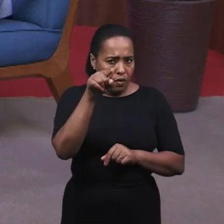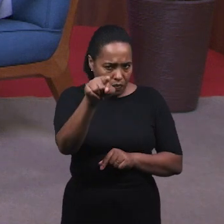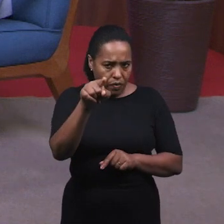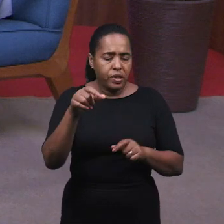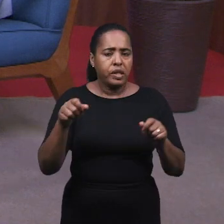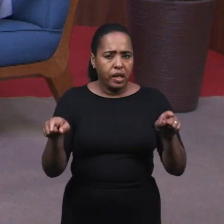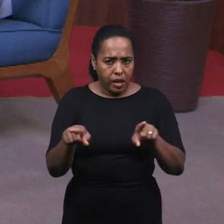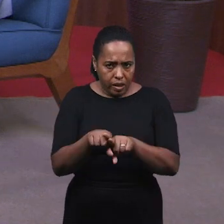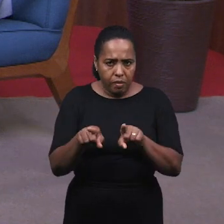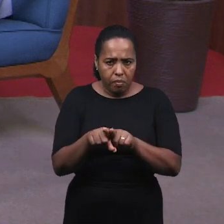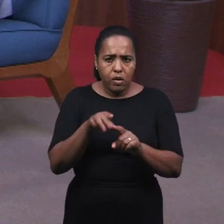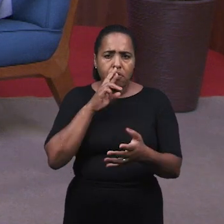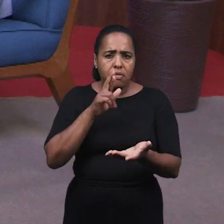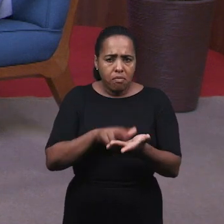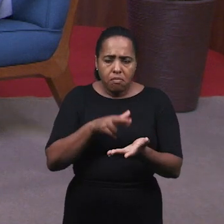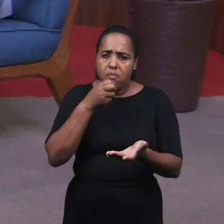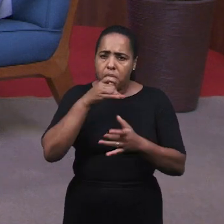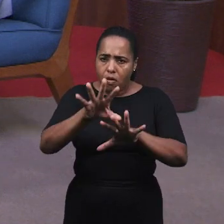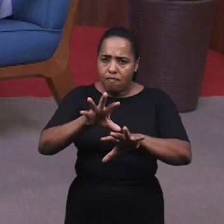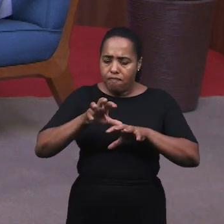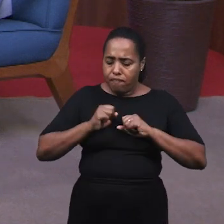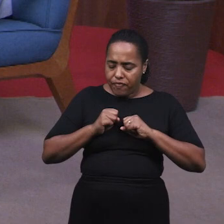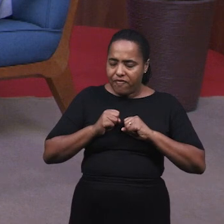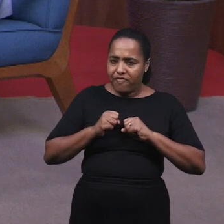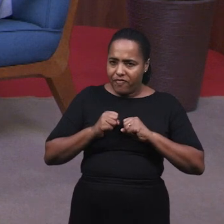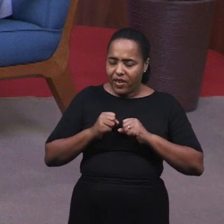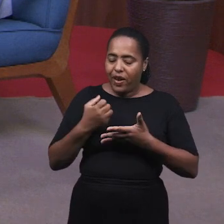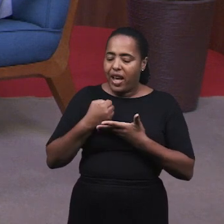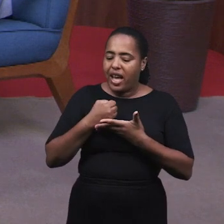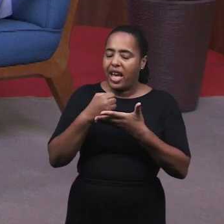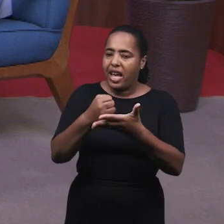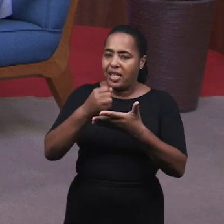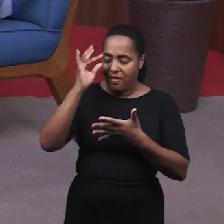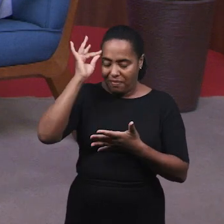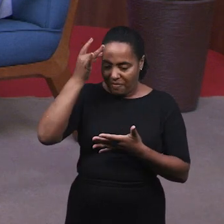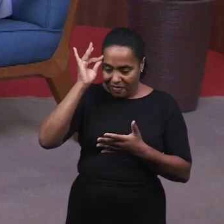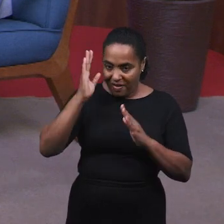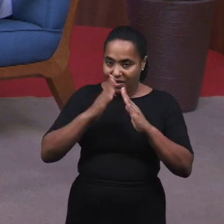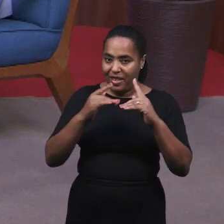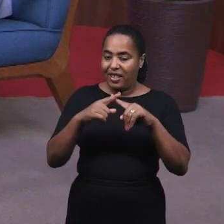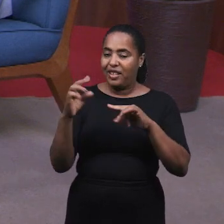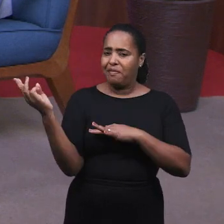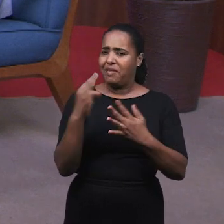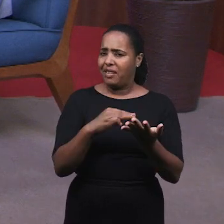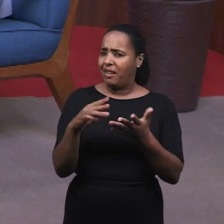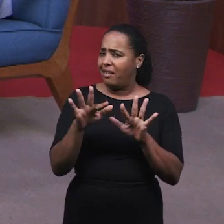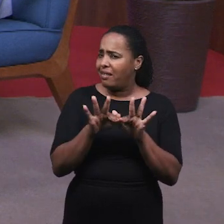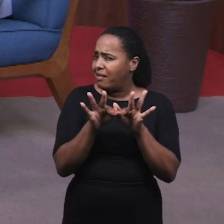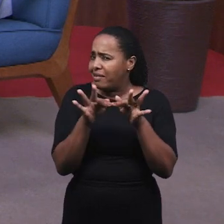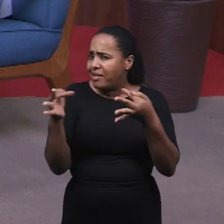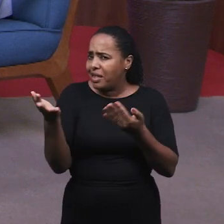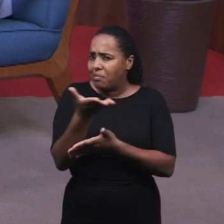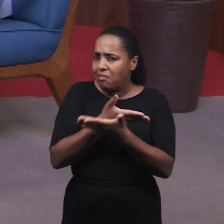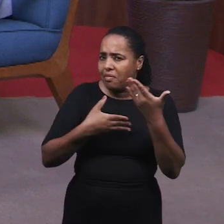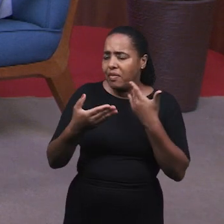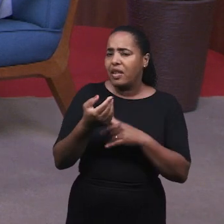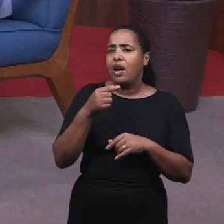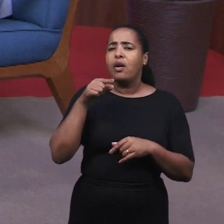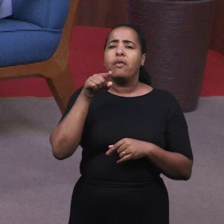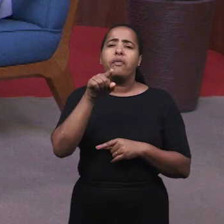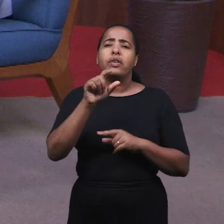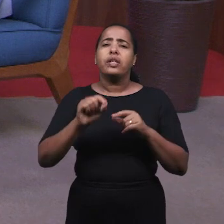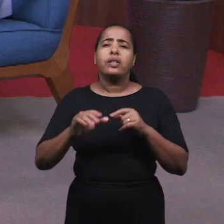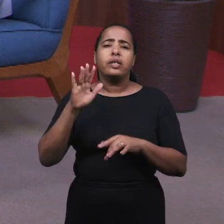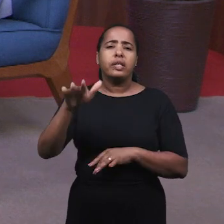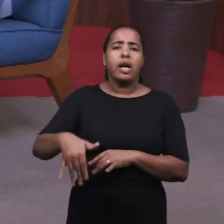notables et vous aussi, vous pouvez vous bénéficier de lui. C'est le projet d'assistance spirituelle de l'Église chrétienne Maranatha. C'est simple de